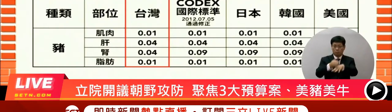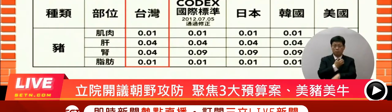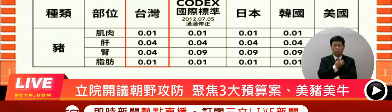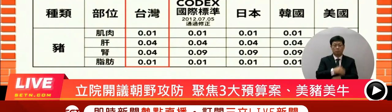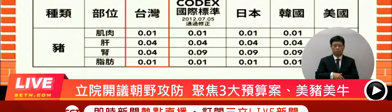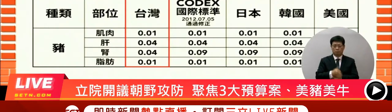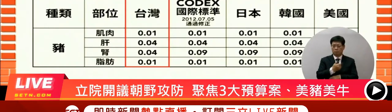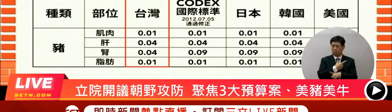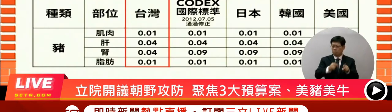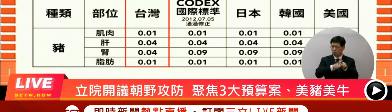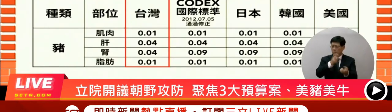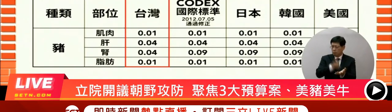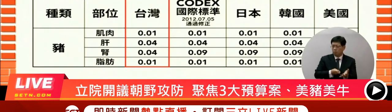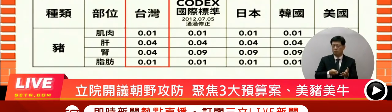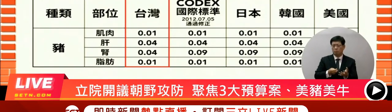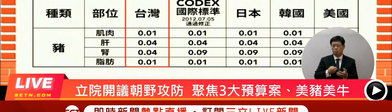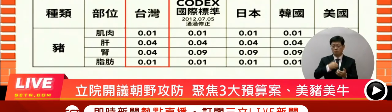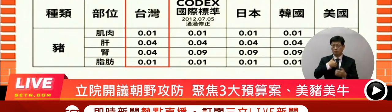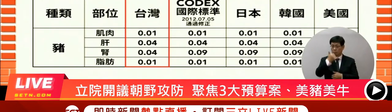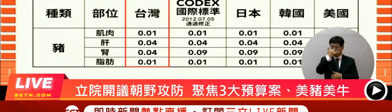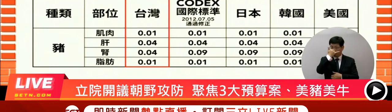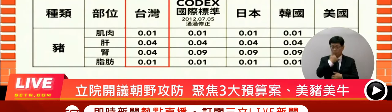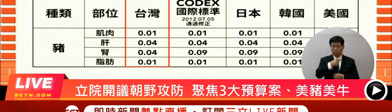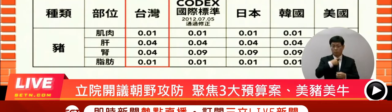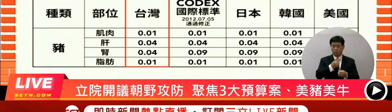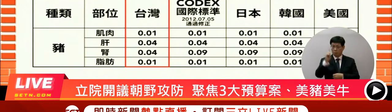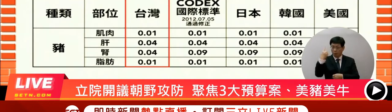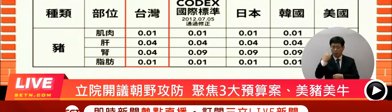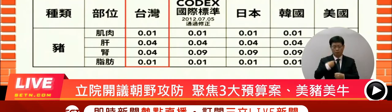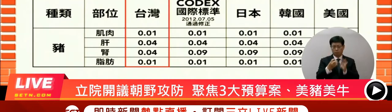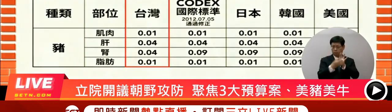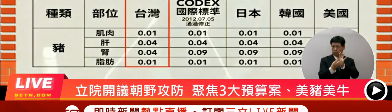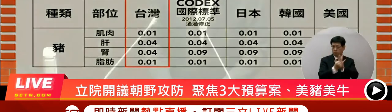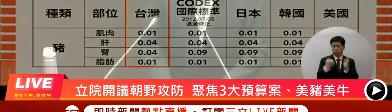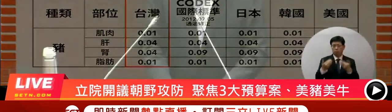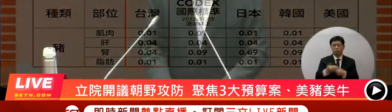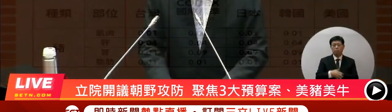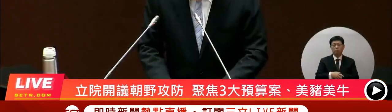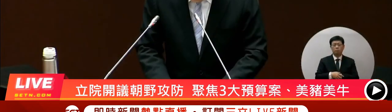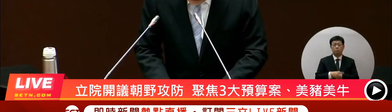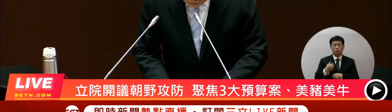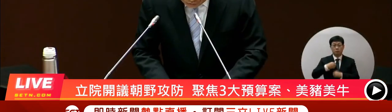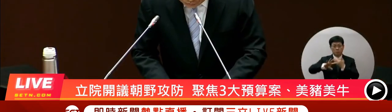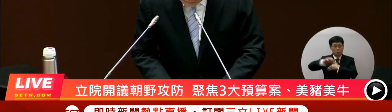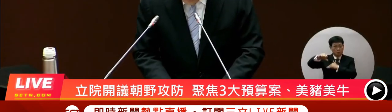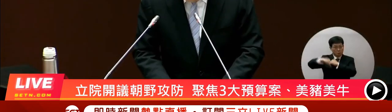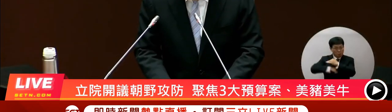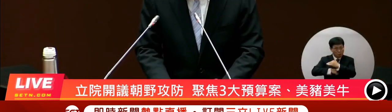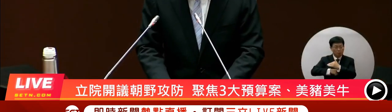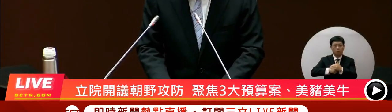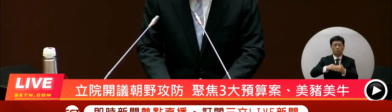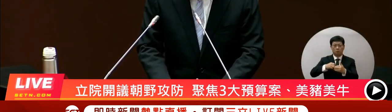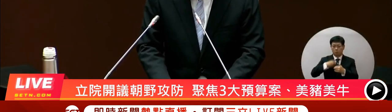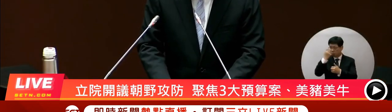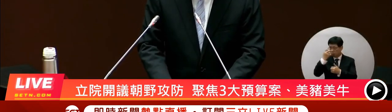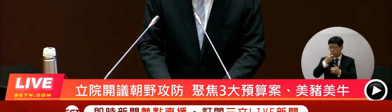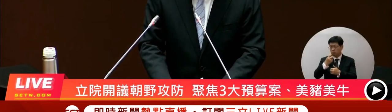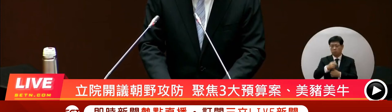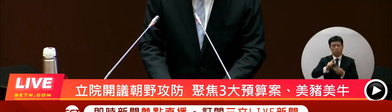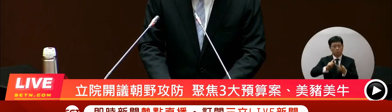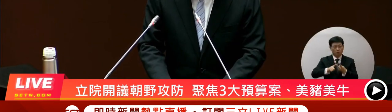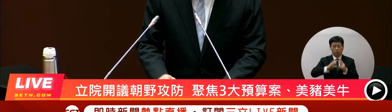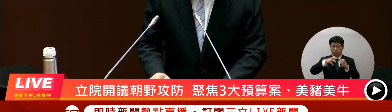面落实猪肉产地标示，无论是边境进口的检疫查验，或